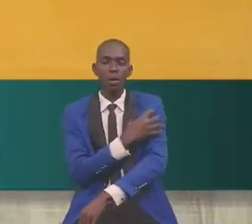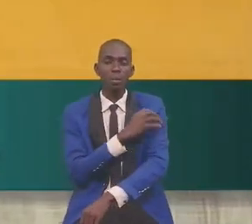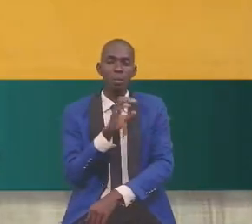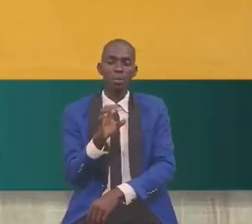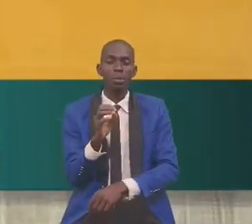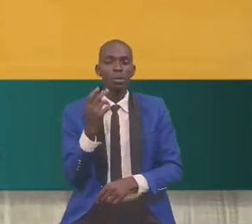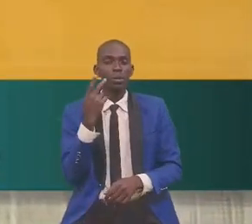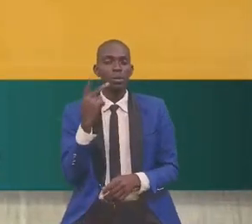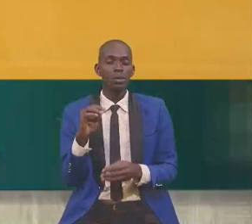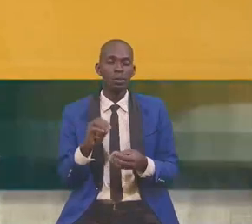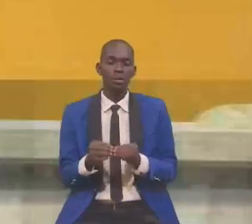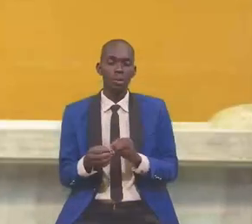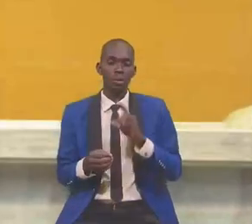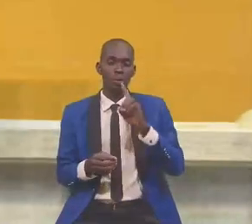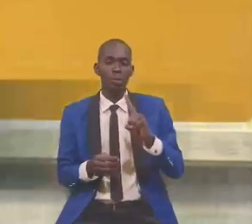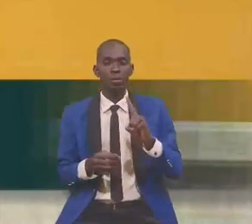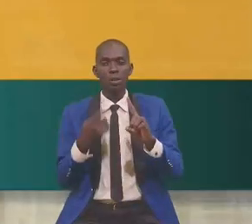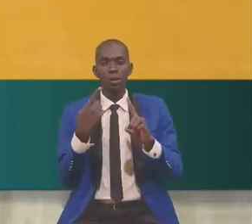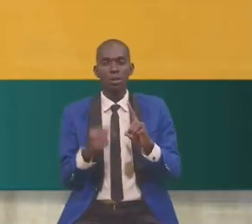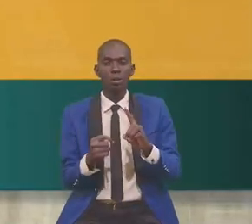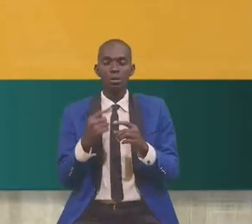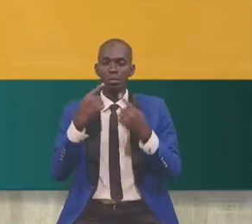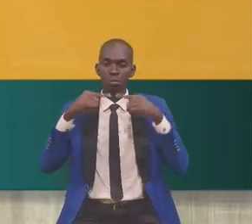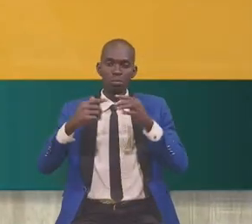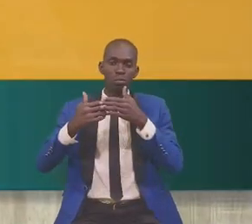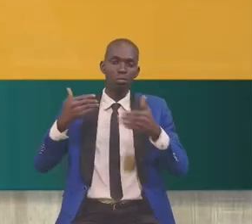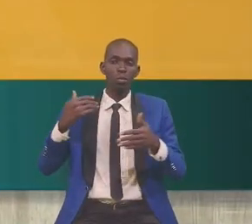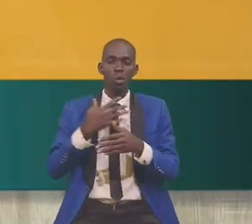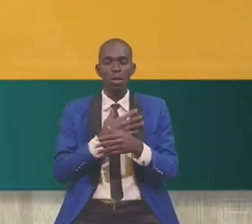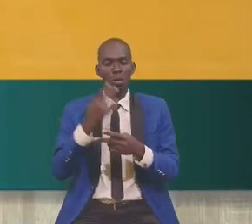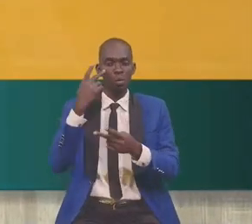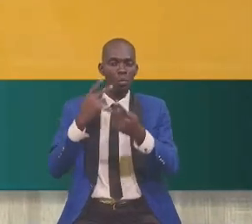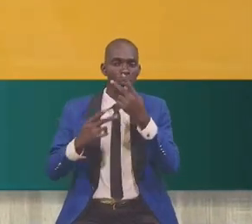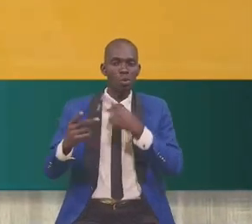et la prophétie d'une plus grande expansion jusqu'à la fin.